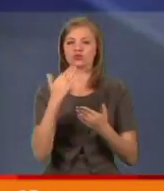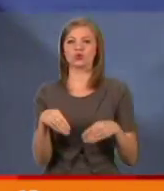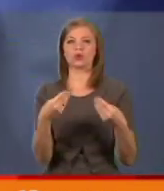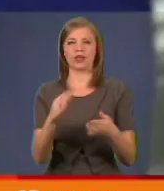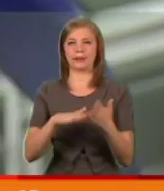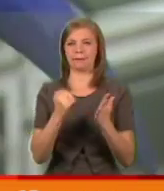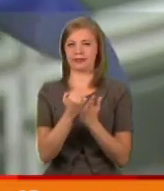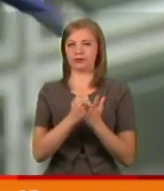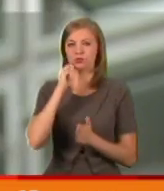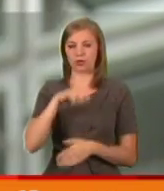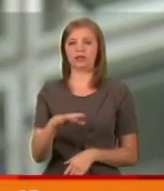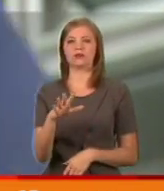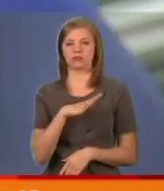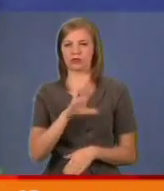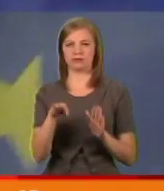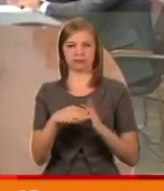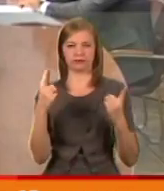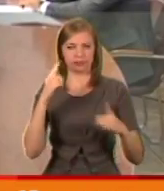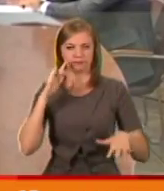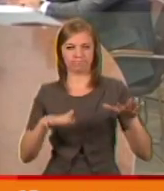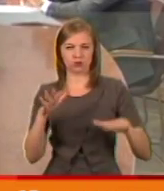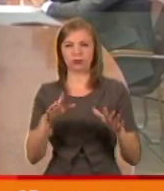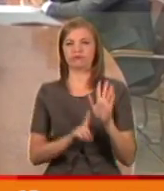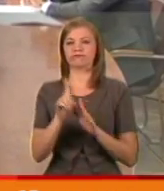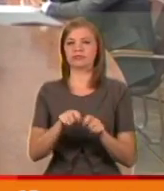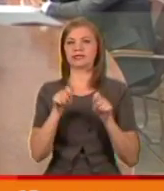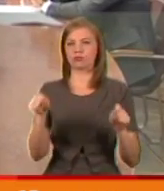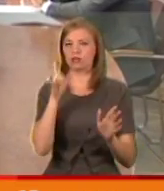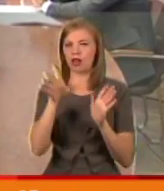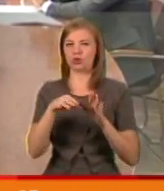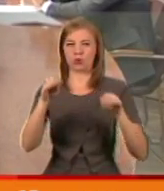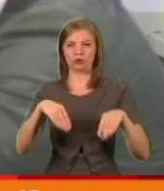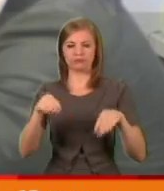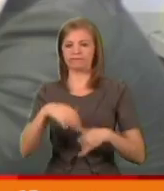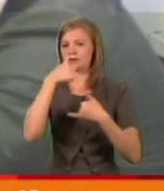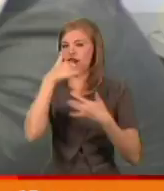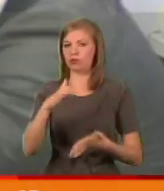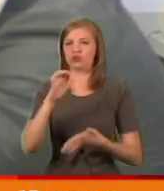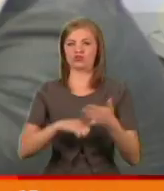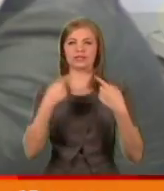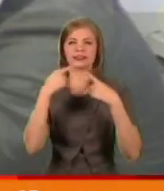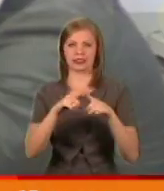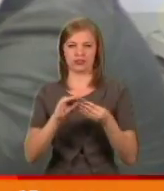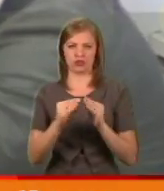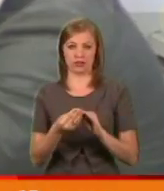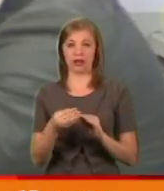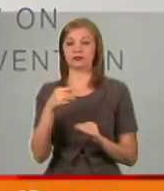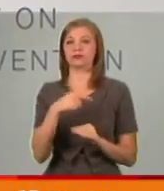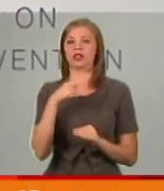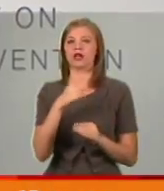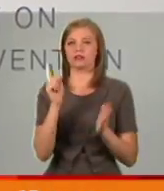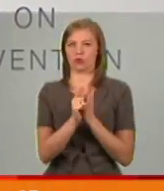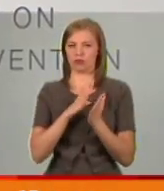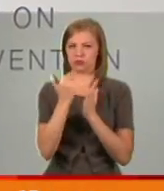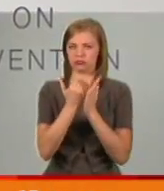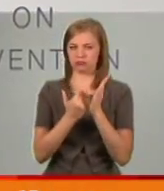надання безвізу Україні була під великим сумнівом. Запустити систему електронного декларування не могли через технічні негаразди. Не відставати від